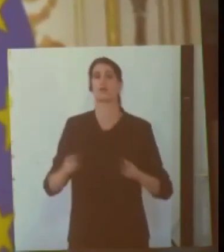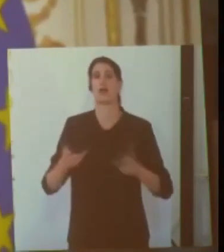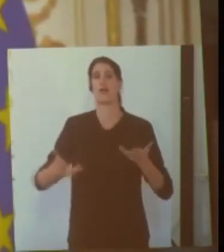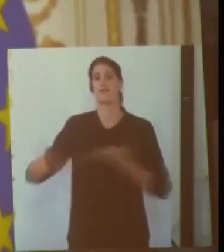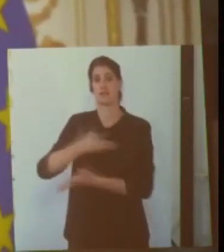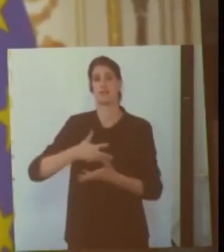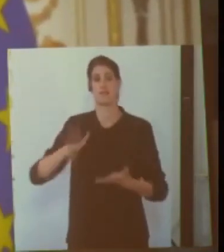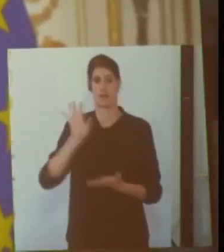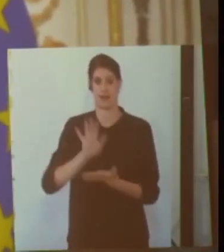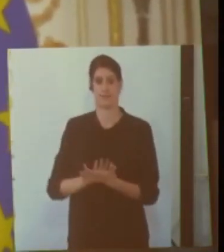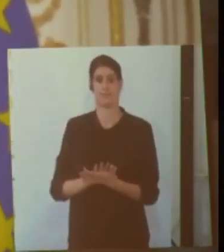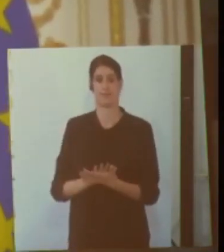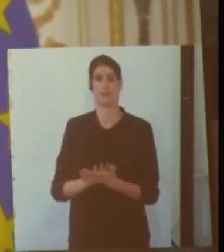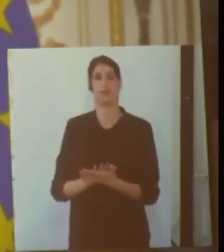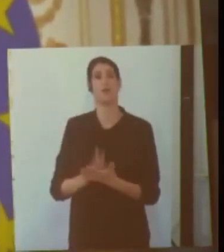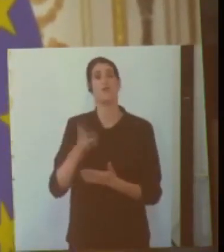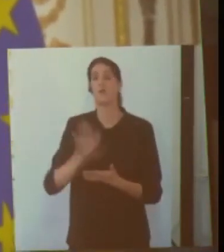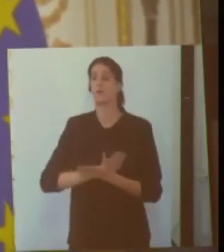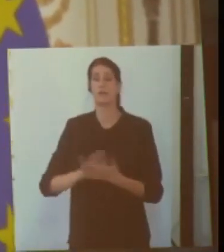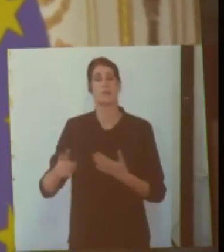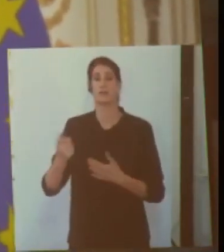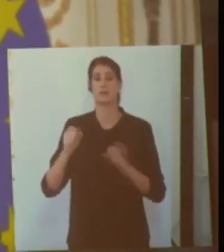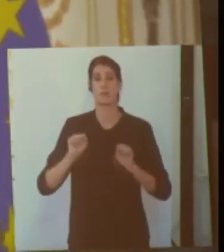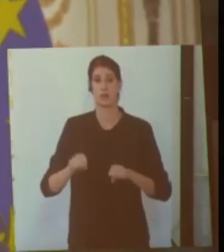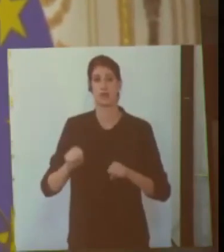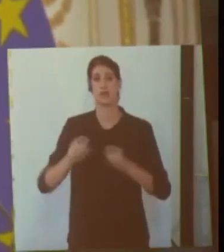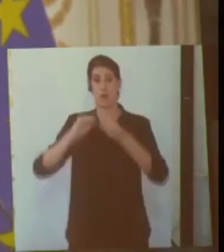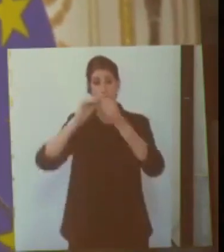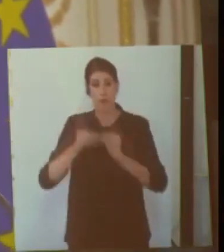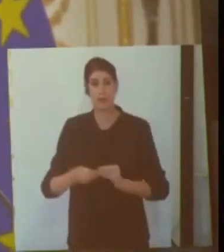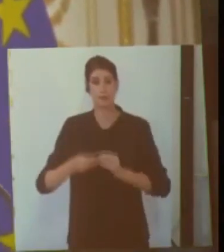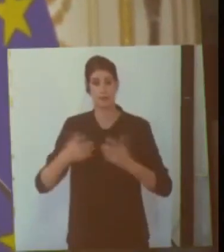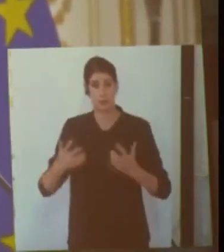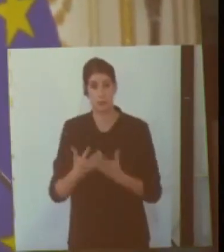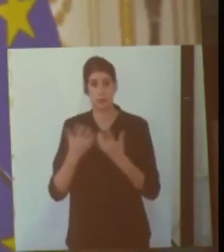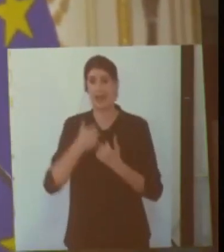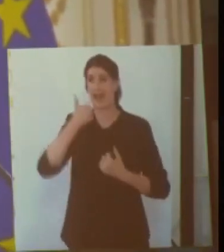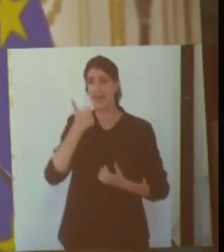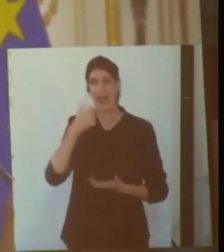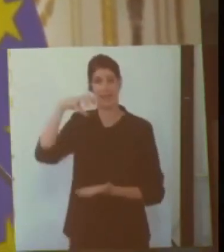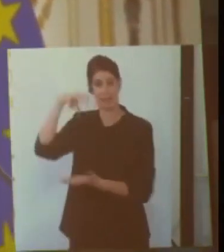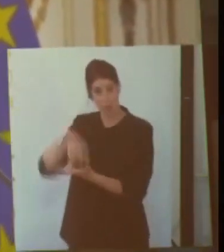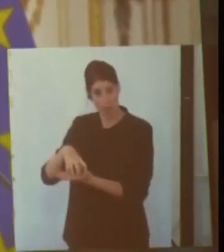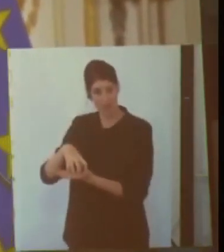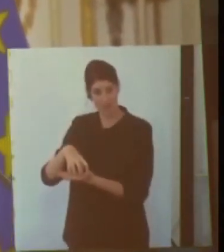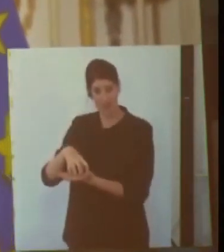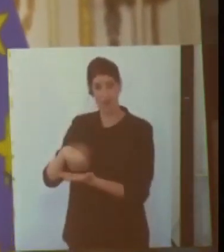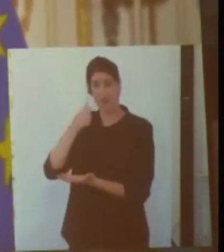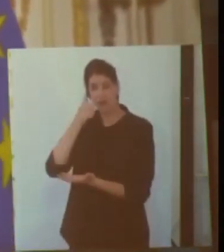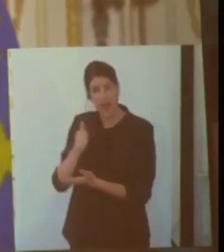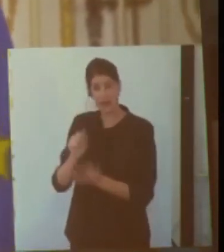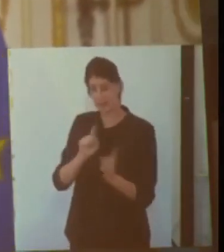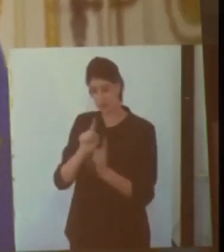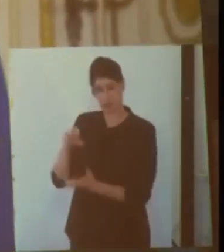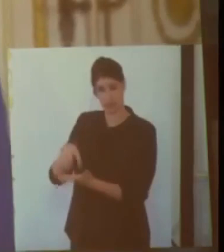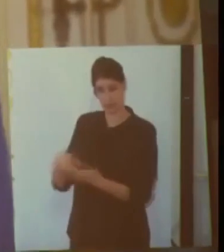niemals möglich sein wird, komplexe Produkte an nur einem einzigen Ort mit Teilen aus einem einzigen Standort